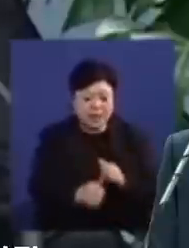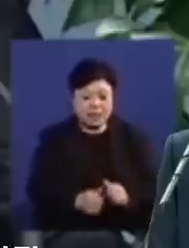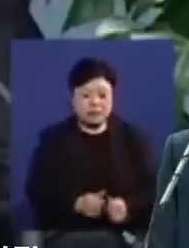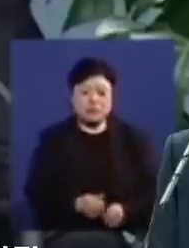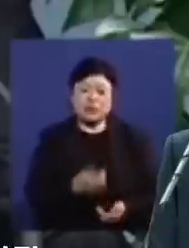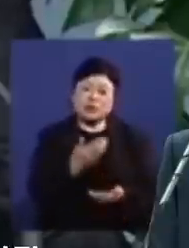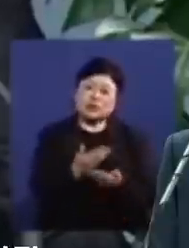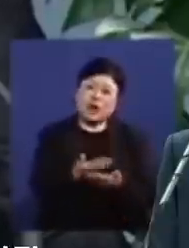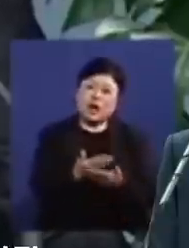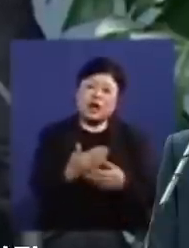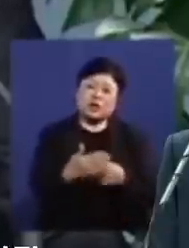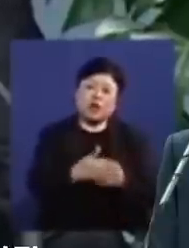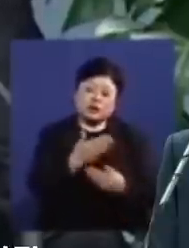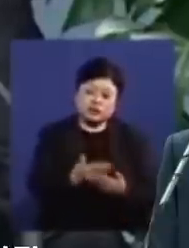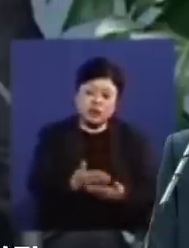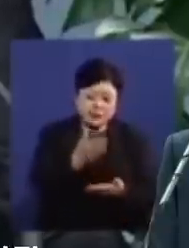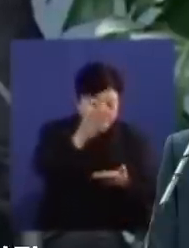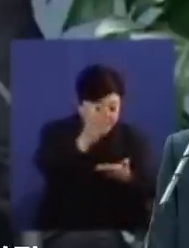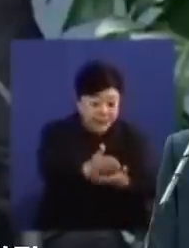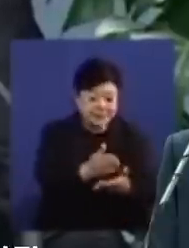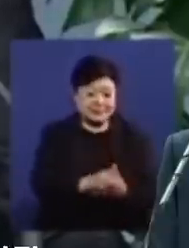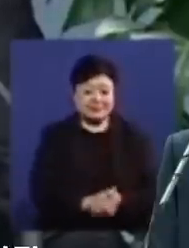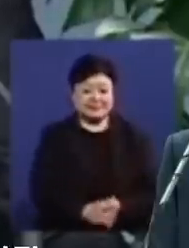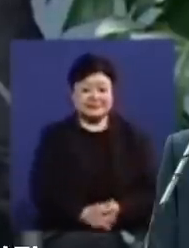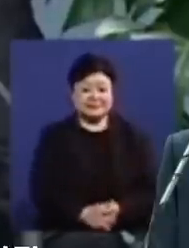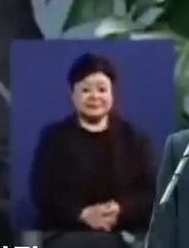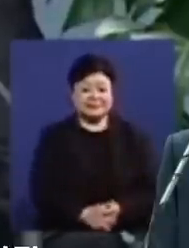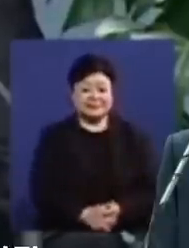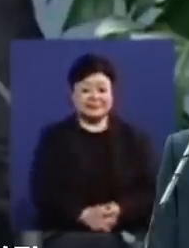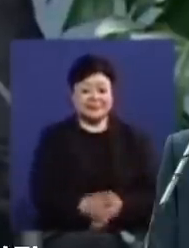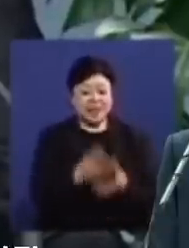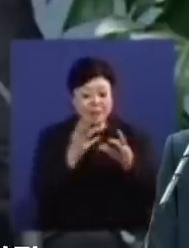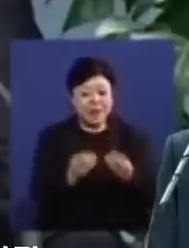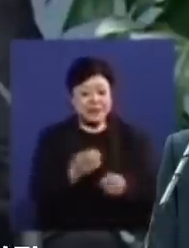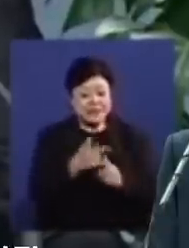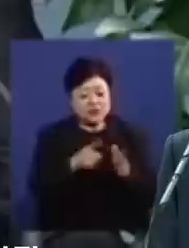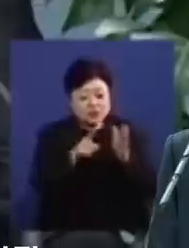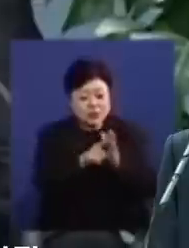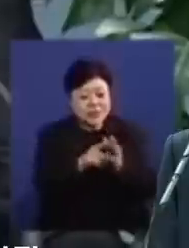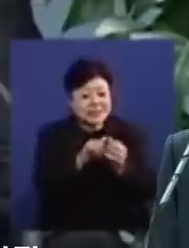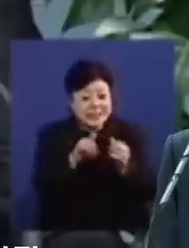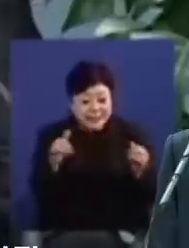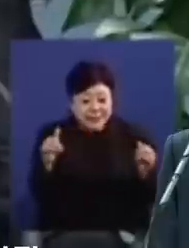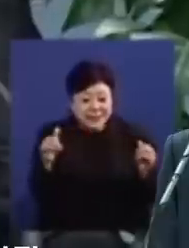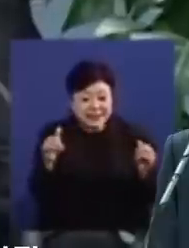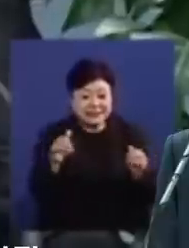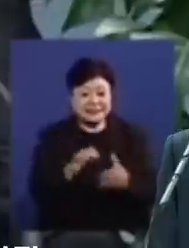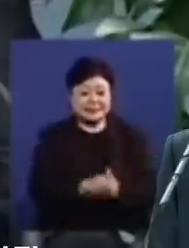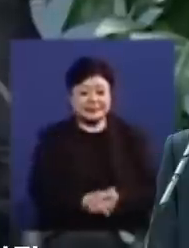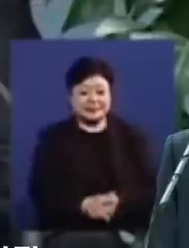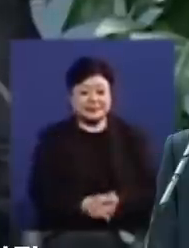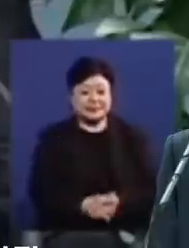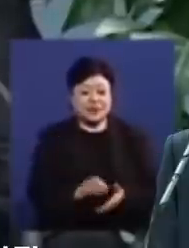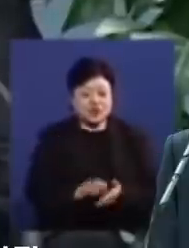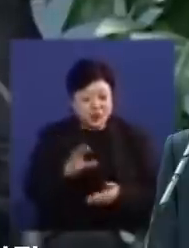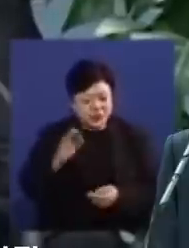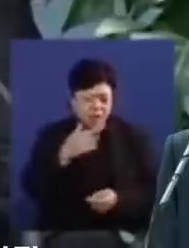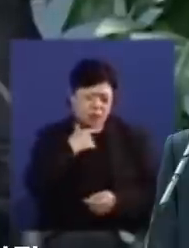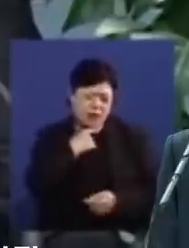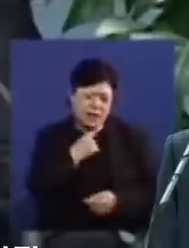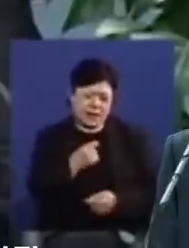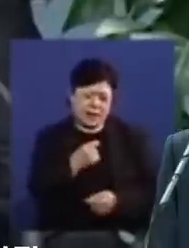주십시오. 그렇게 하지 말라는 것입니다. 오늘 많은 예수 믿는 사람들이 유명하게 되기